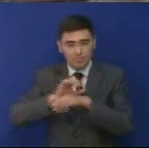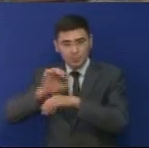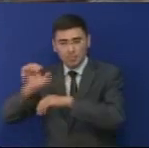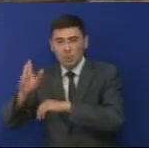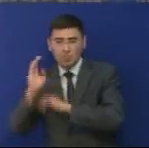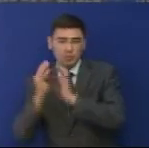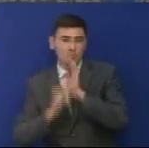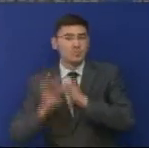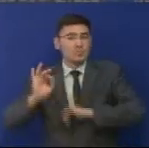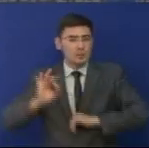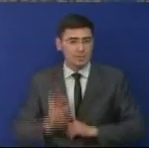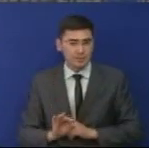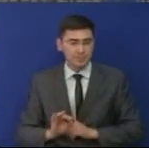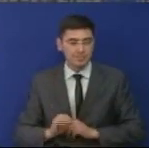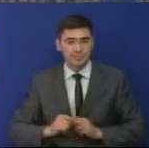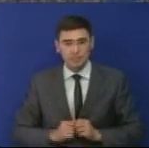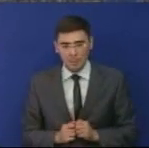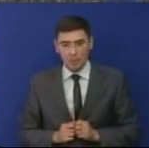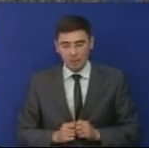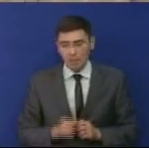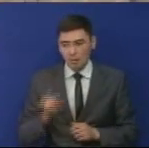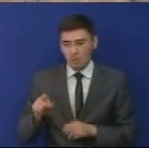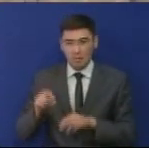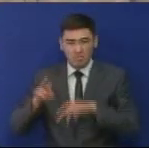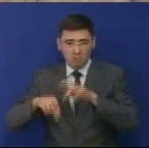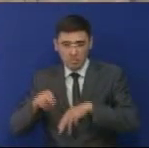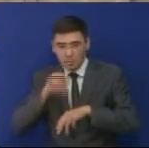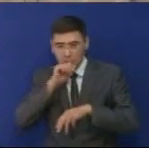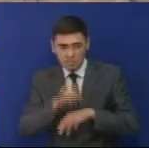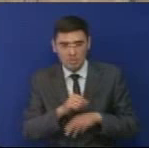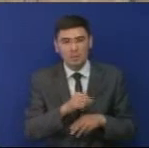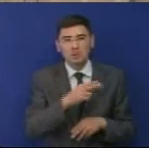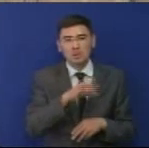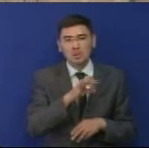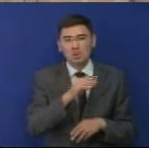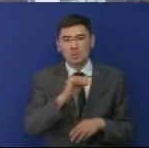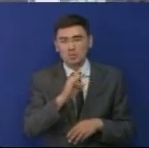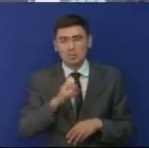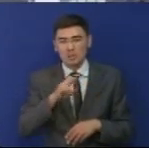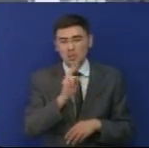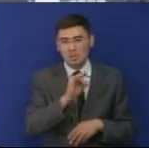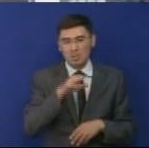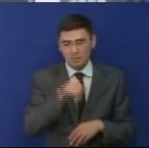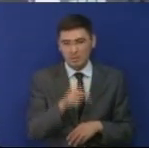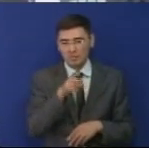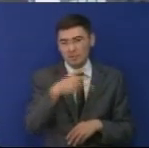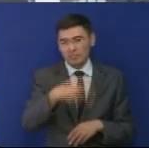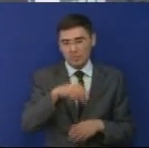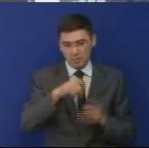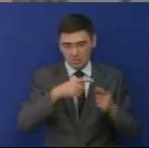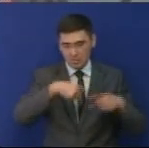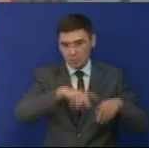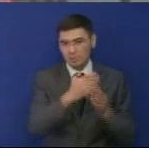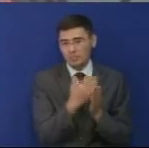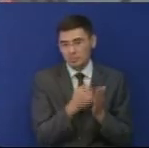созданы все условия. Проект реализуется по программе «Дорожная карта. Поддержка бизнеса 2020». Государство обеспечивает инфраструктуру